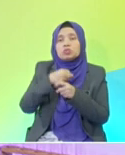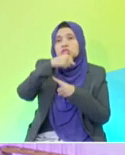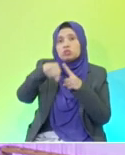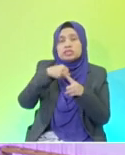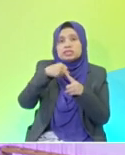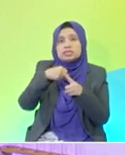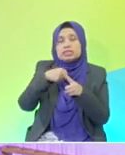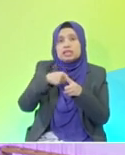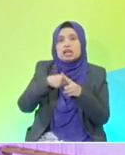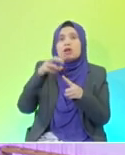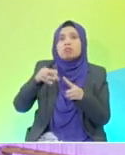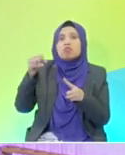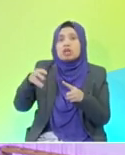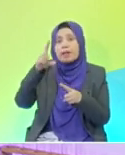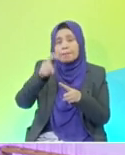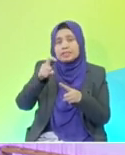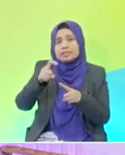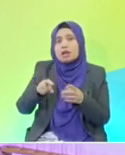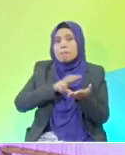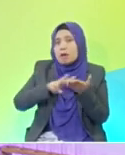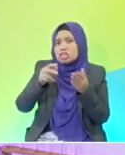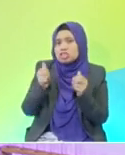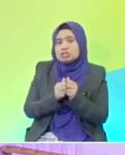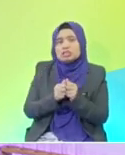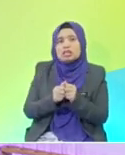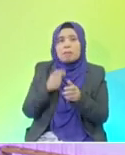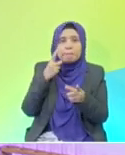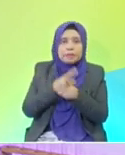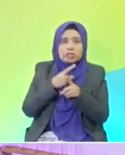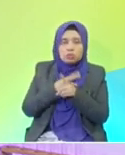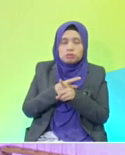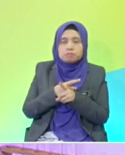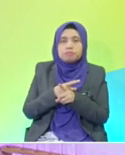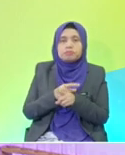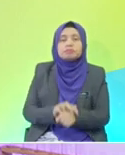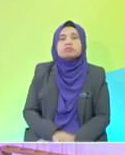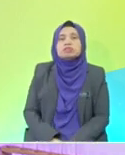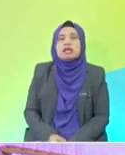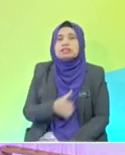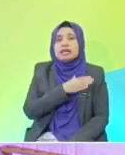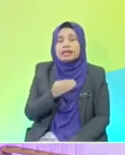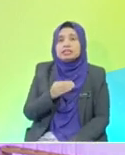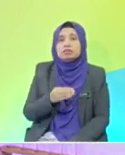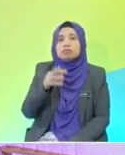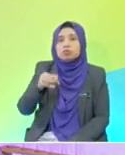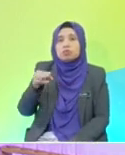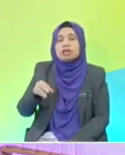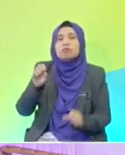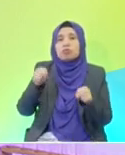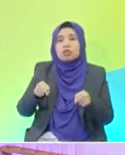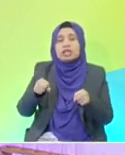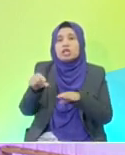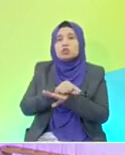calon-calon perlu membaca dengan teliti setiap situasi dan calon-calon boleh menggunakan